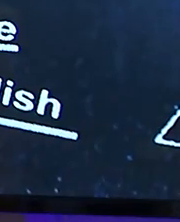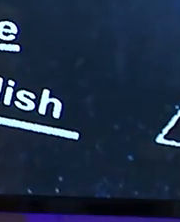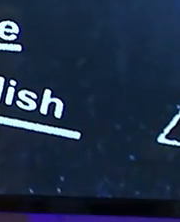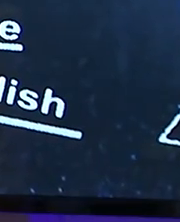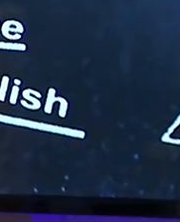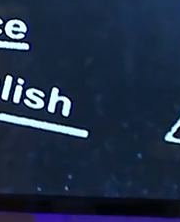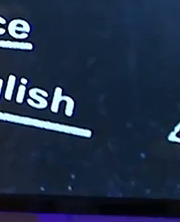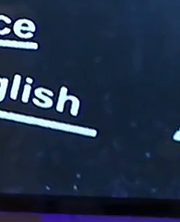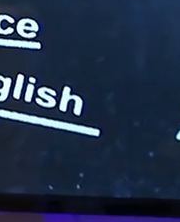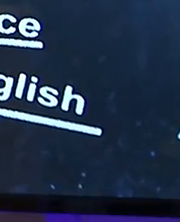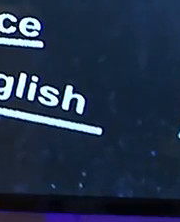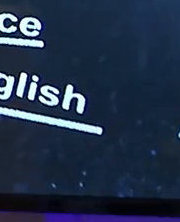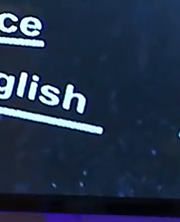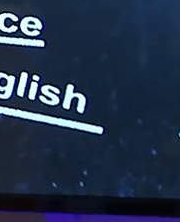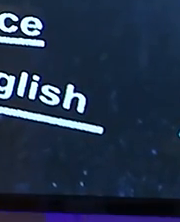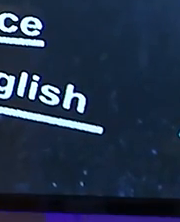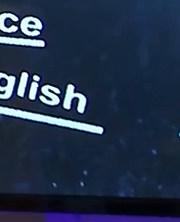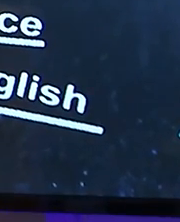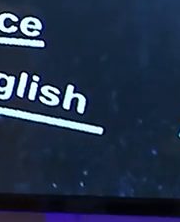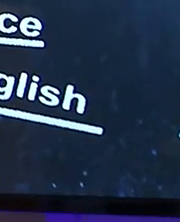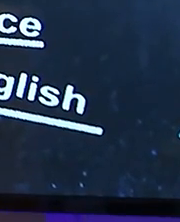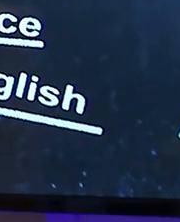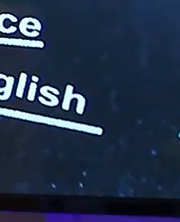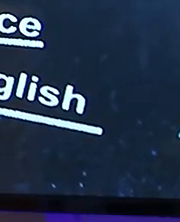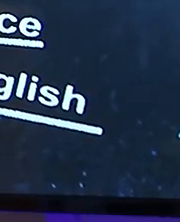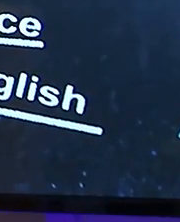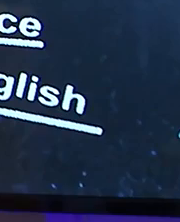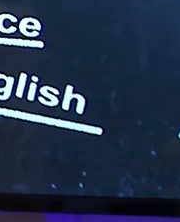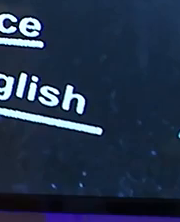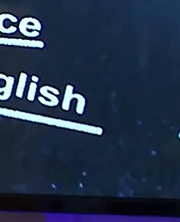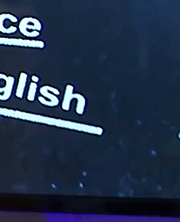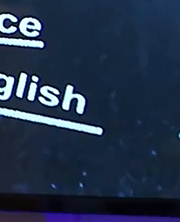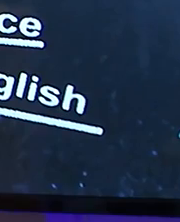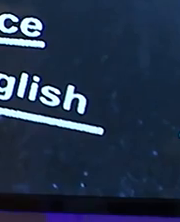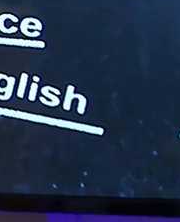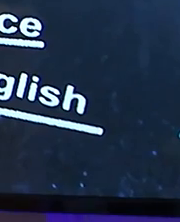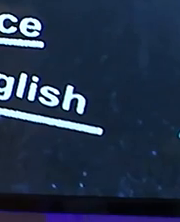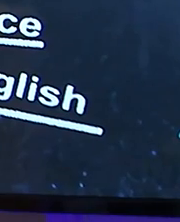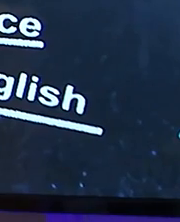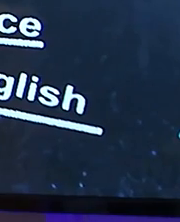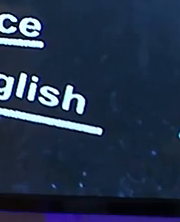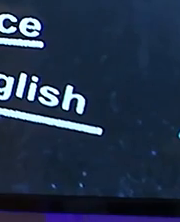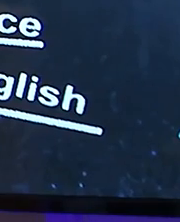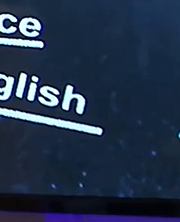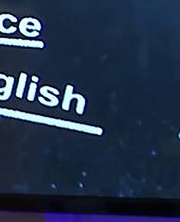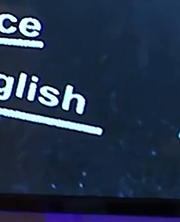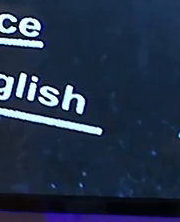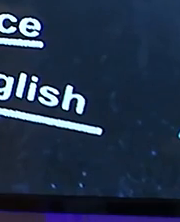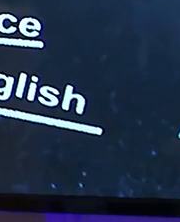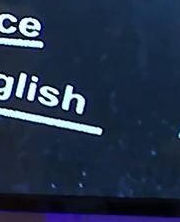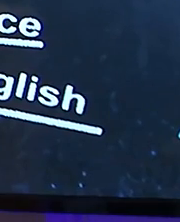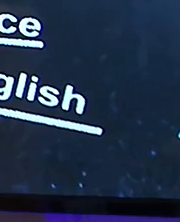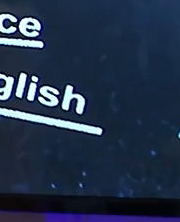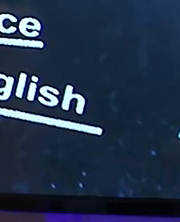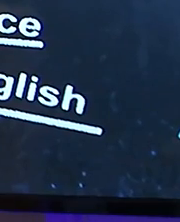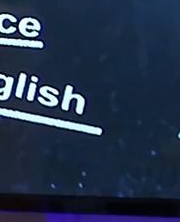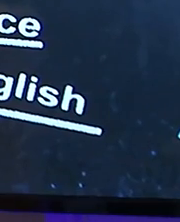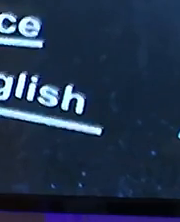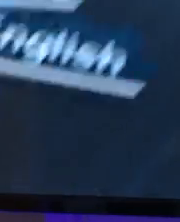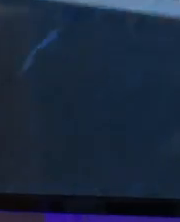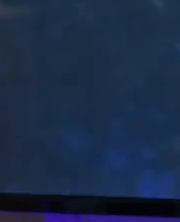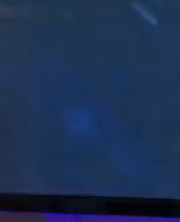Assalamualaikum dan salam sejahtera, bertemu kembali dalam Didik TV KPM yang pastinya anda bersama saya,